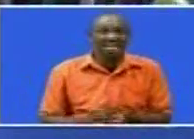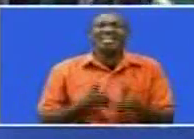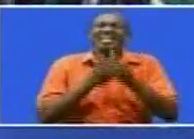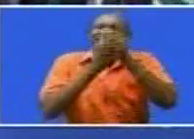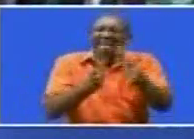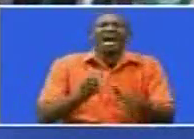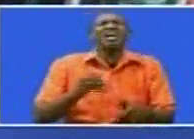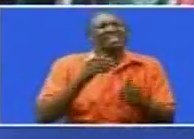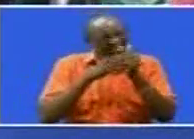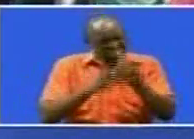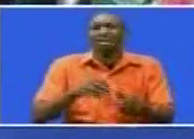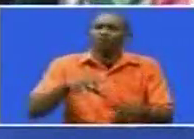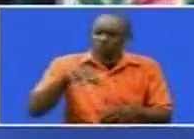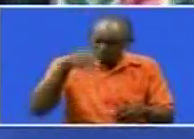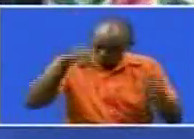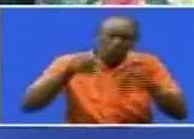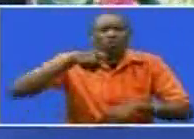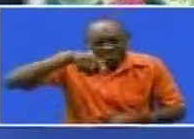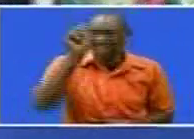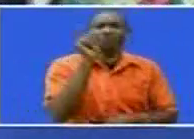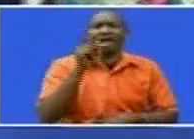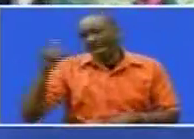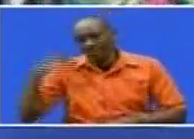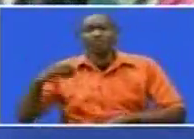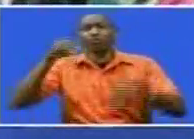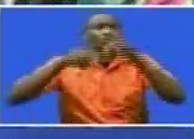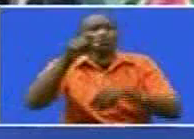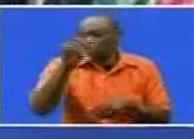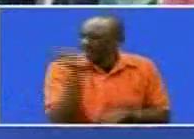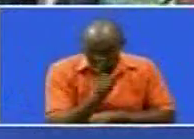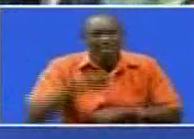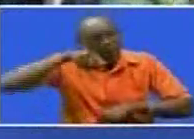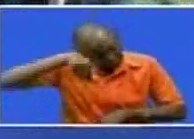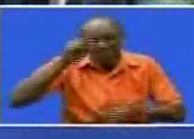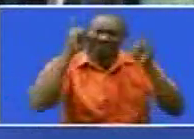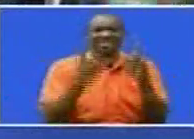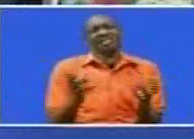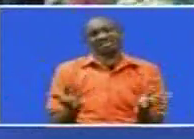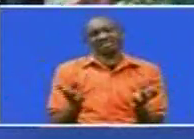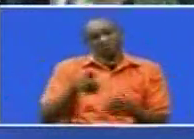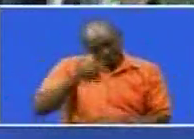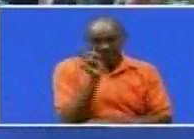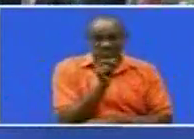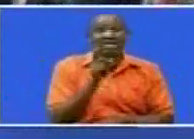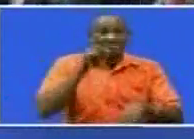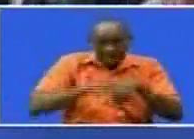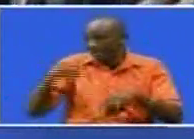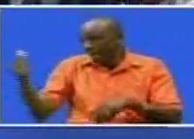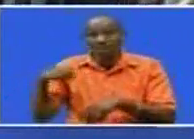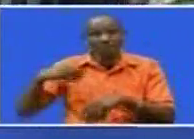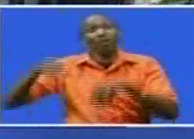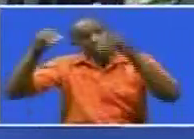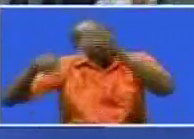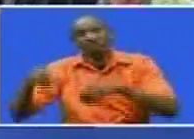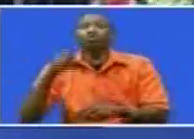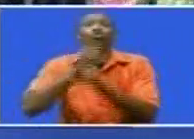mwenyewe, usichaguliwe kiongozi. Kiongozi unatakiwa umchague wewe mwenyewe. Sasa akichaguliwa yule